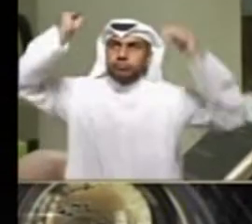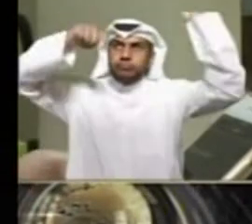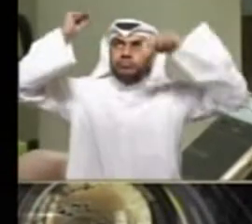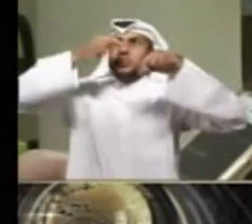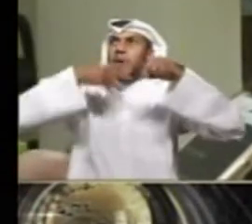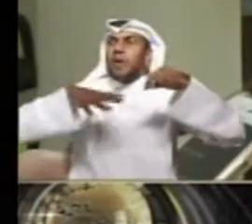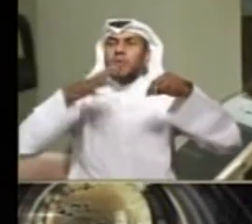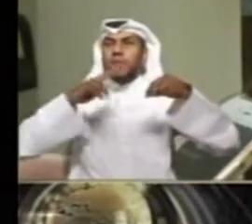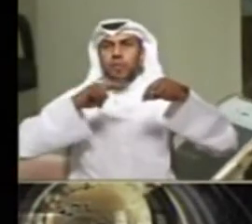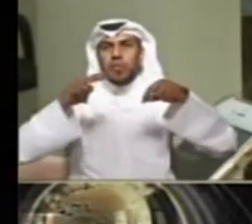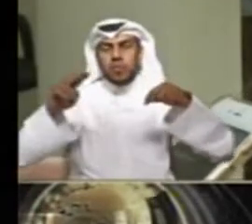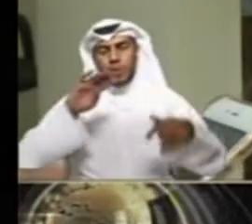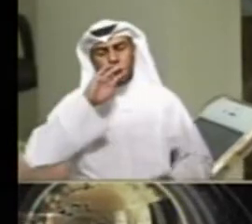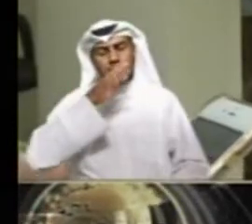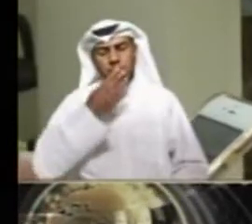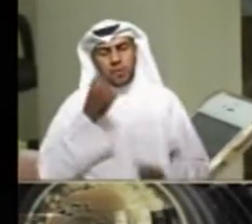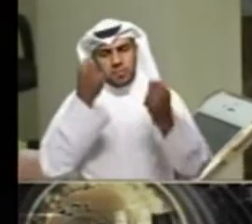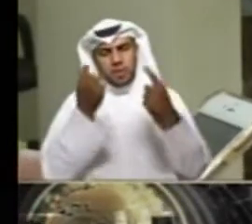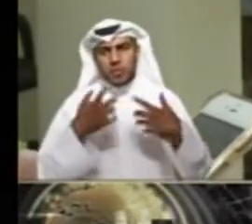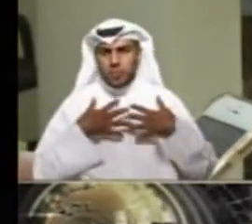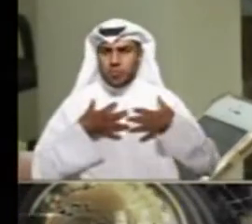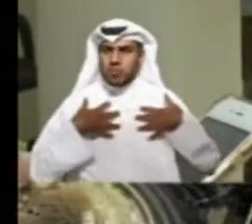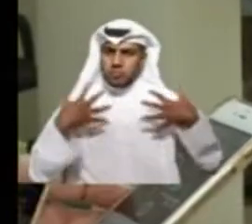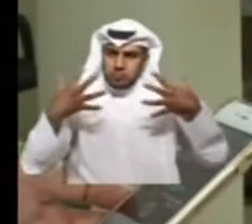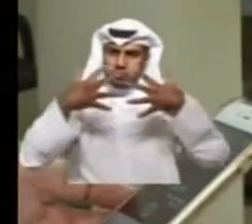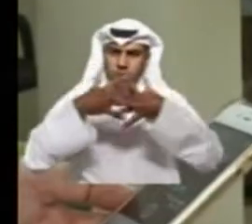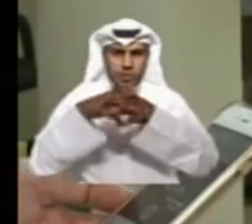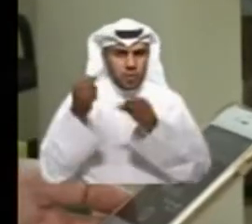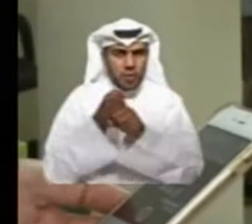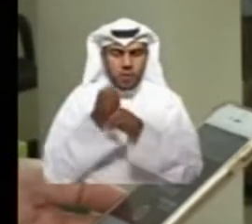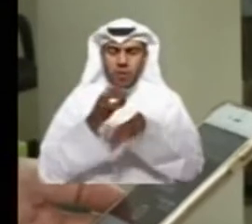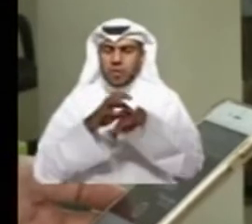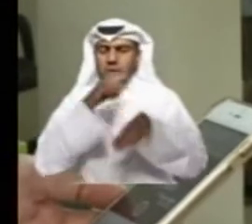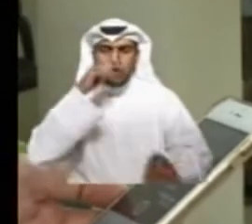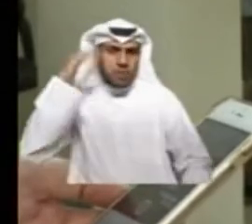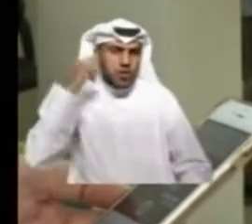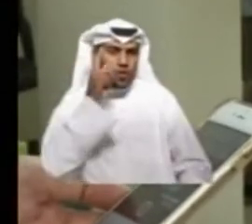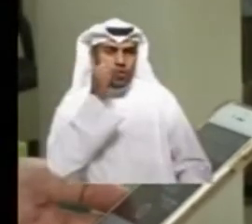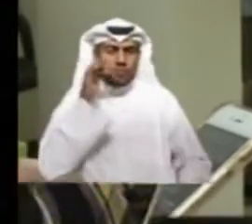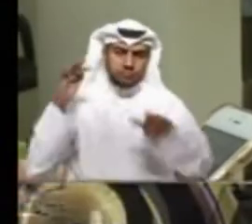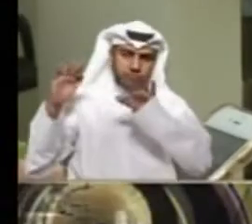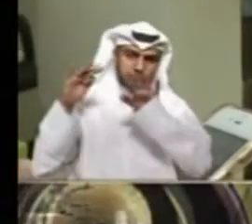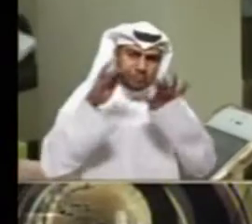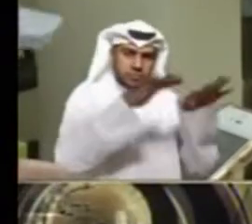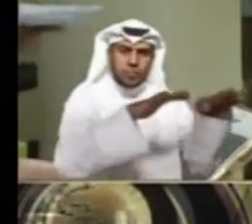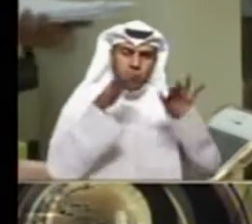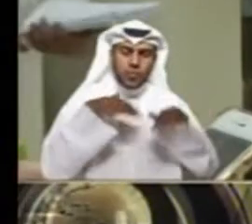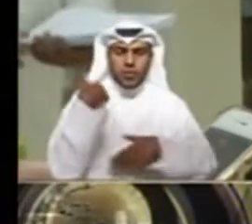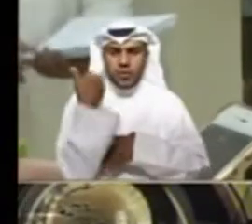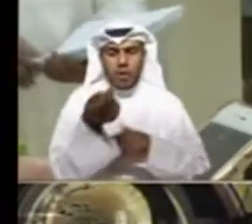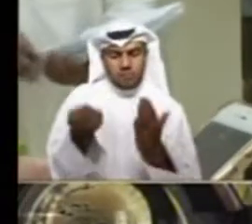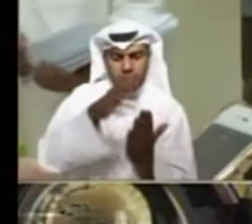الوضع طبيعي والأخوان والأخوات قاعد يتقدمون. هناك نبي ننبه إلى شيء،